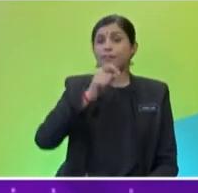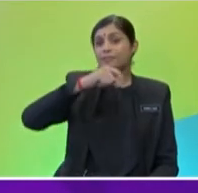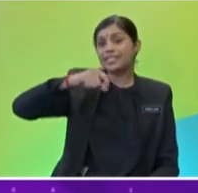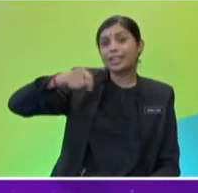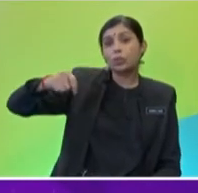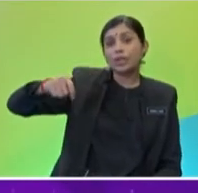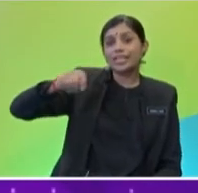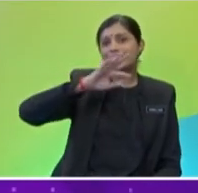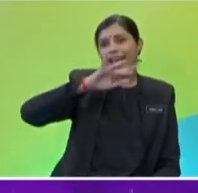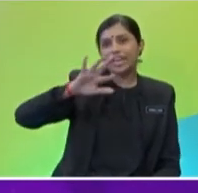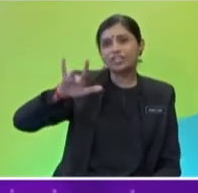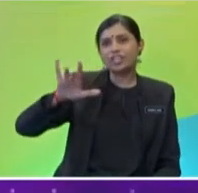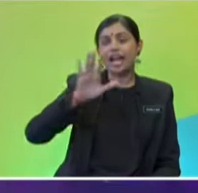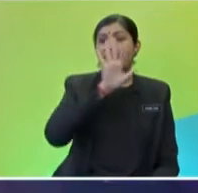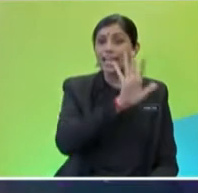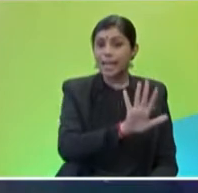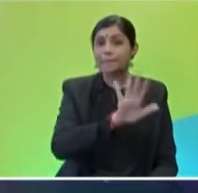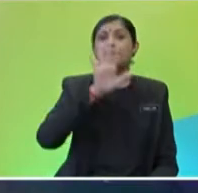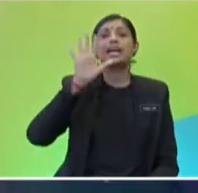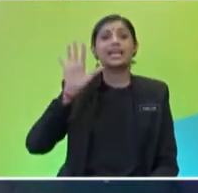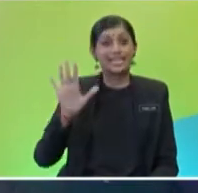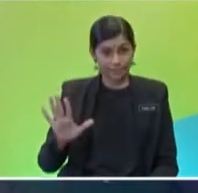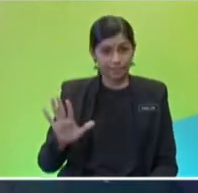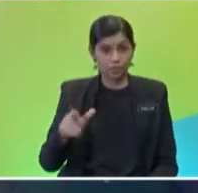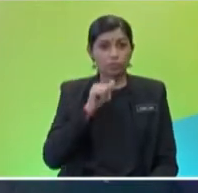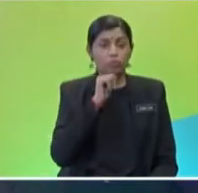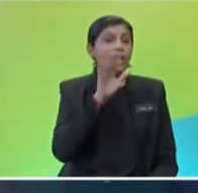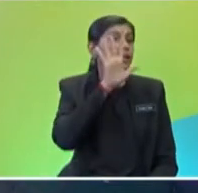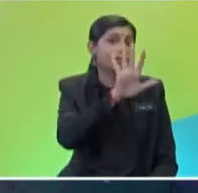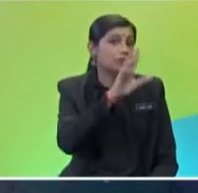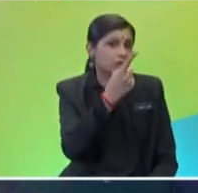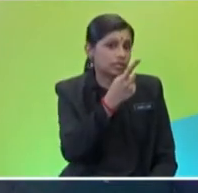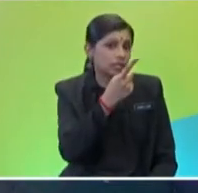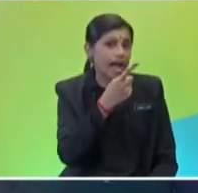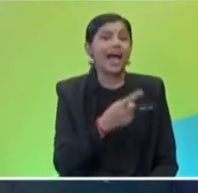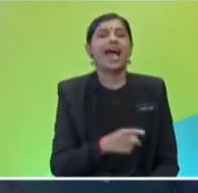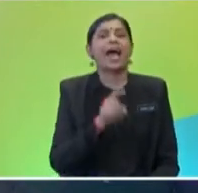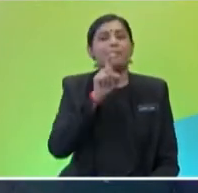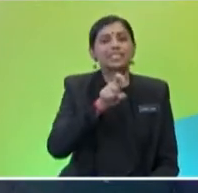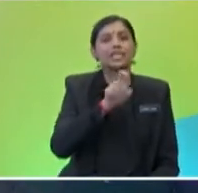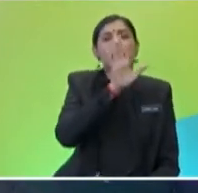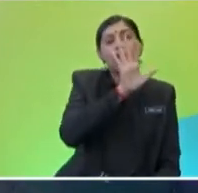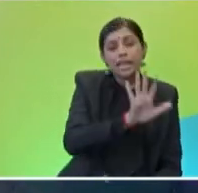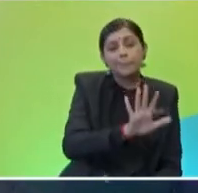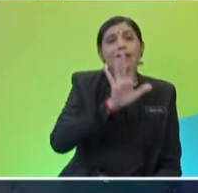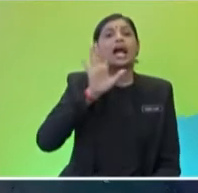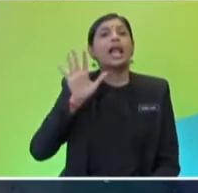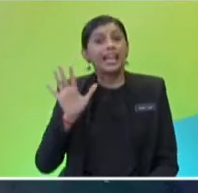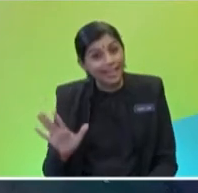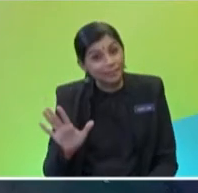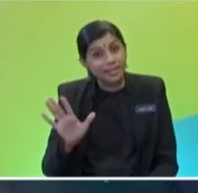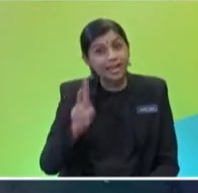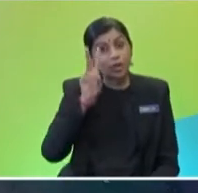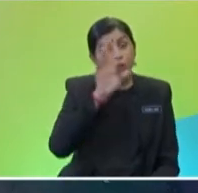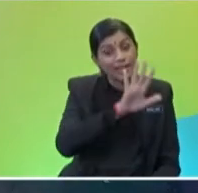Hadid. Kita patutnya jawab 5-5. 5 itu dah betul. Tapi kena ada 5 yang seterusnya. Itulah dia,